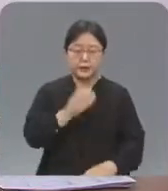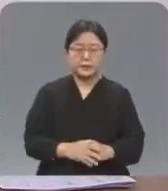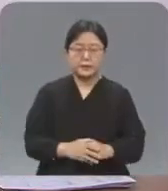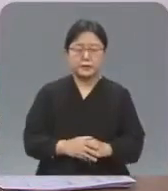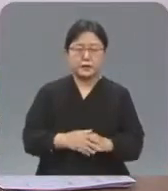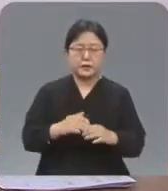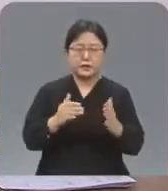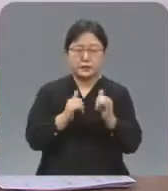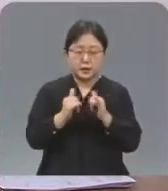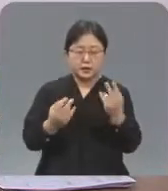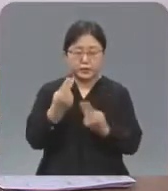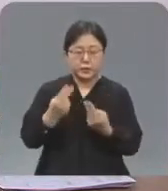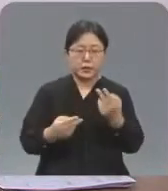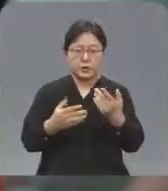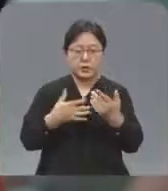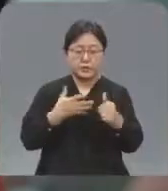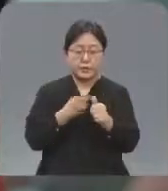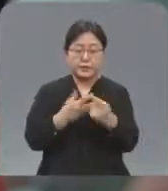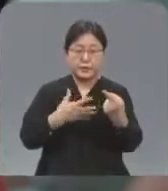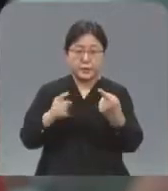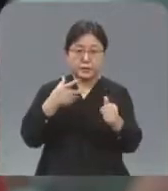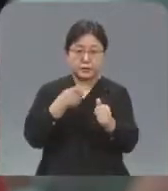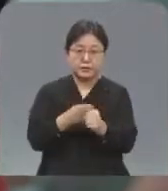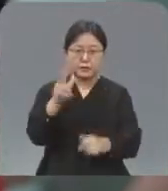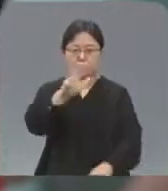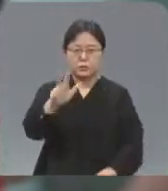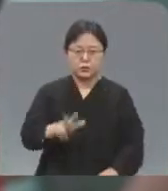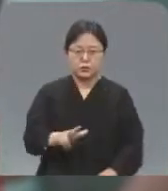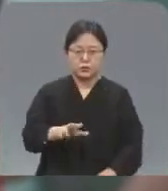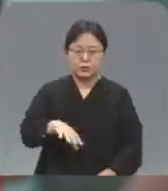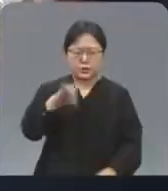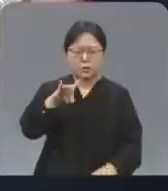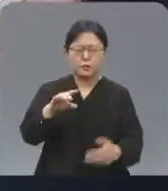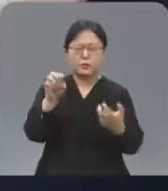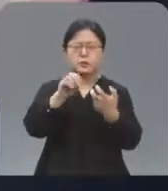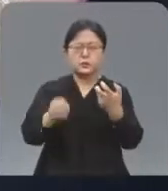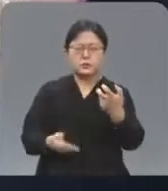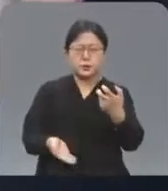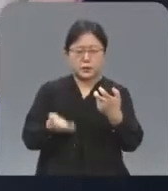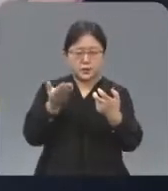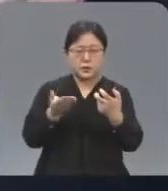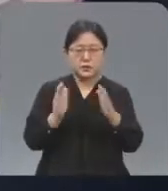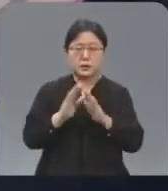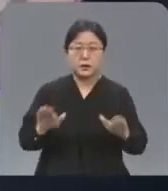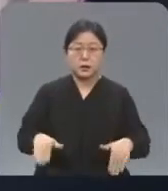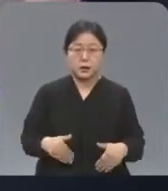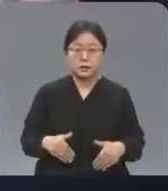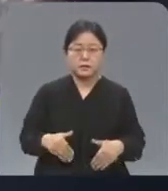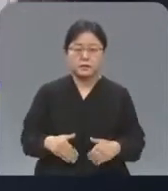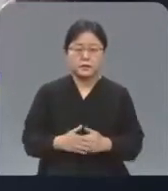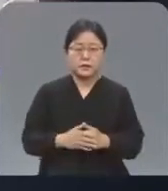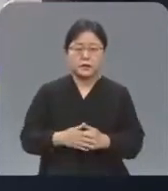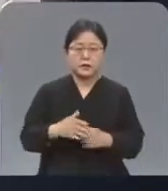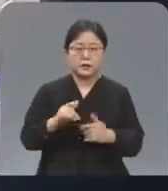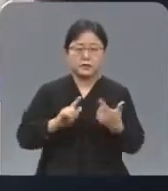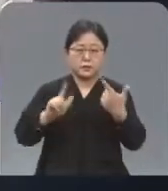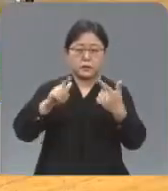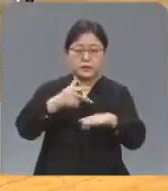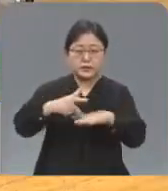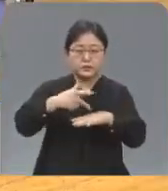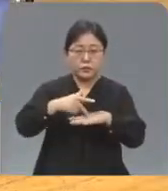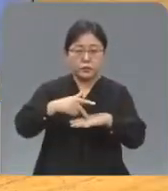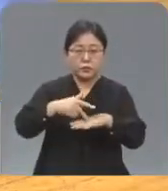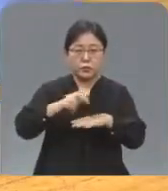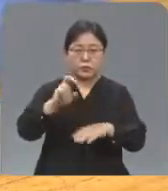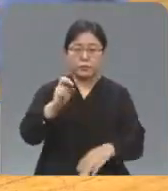한편 인구대비 백신 1차 접종 유리 전국에서 처음으로 70% 를 넘긴 전라남도 지만 지난 6일 진도에서는